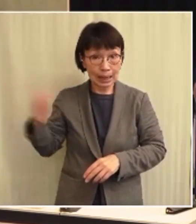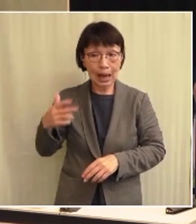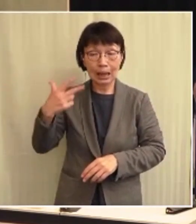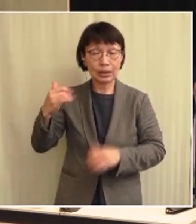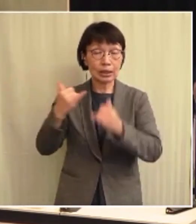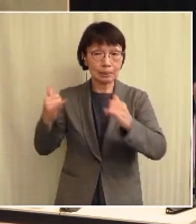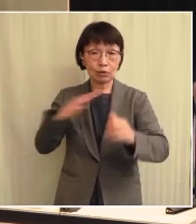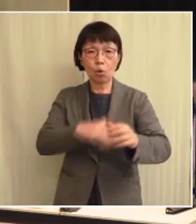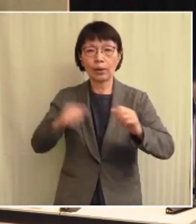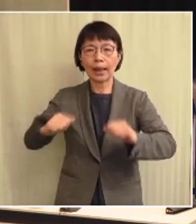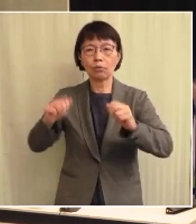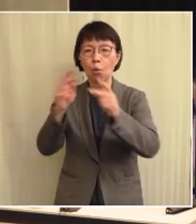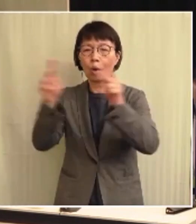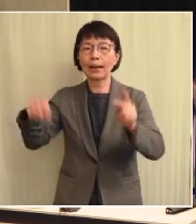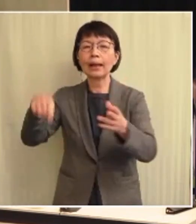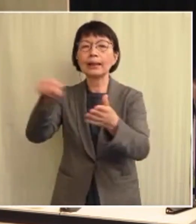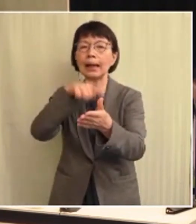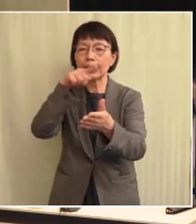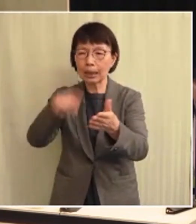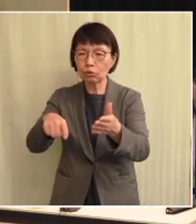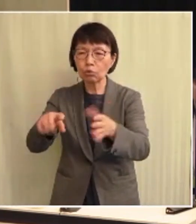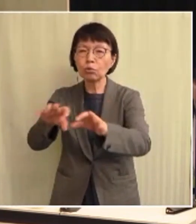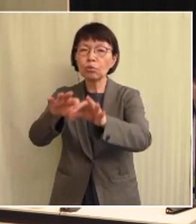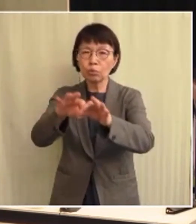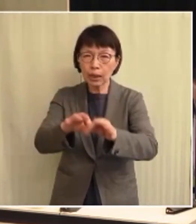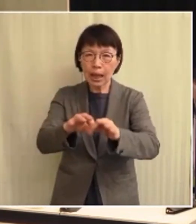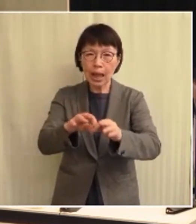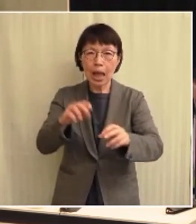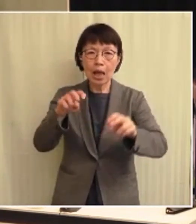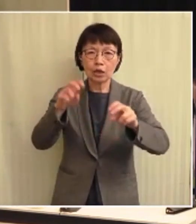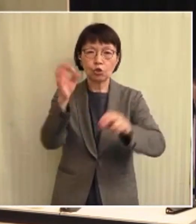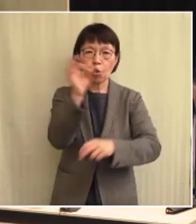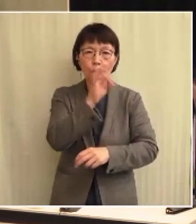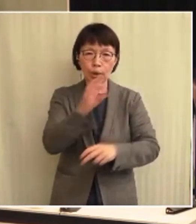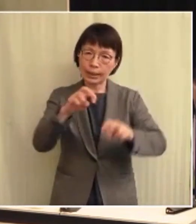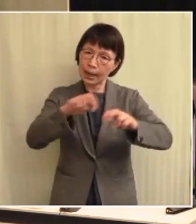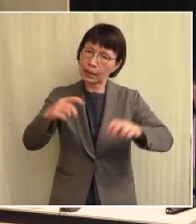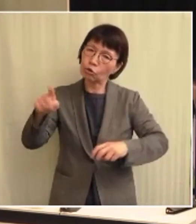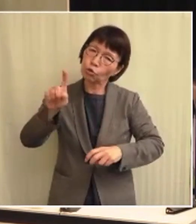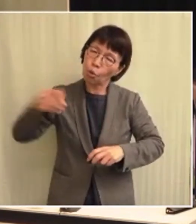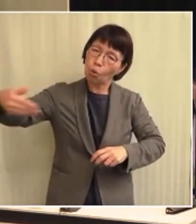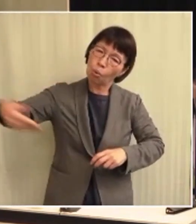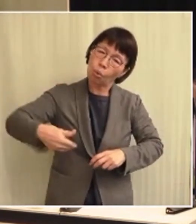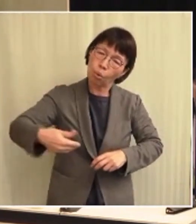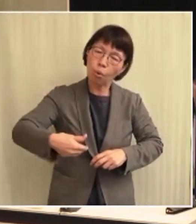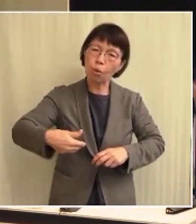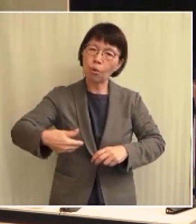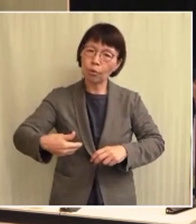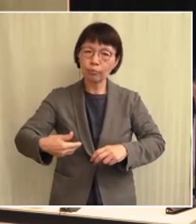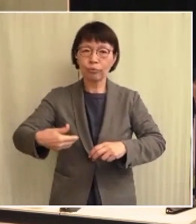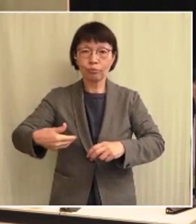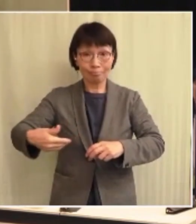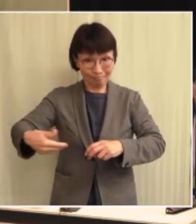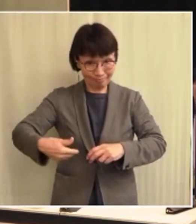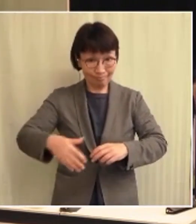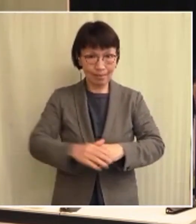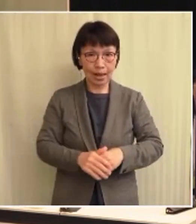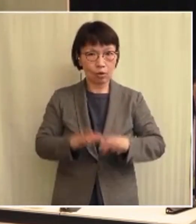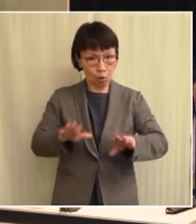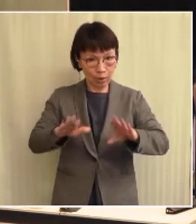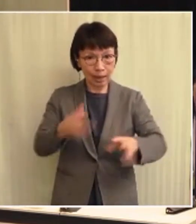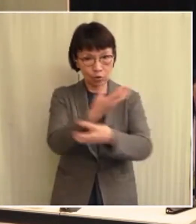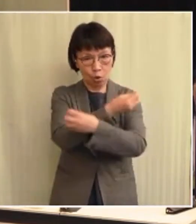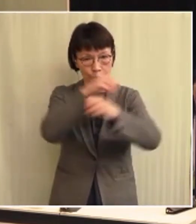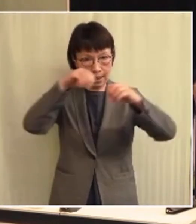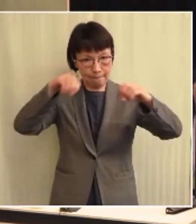取り組みの中で、商品開発をしてみないかというお話をいただき、今般のこの商品開発、そして協定の締